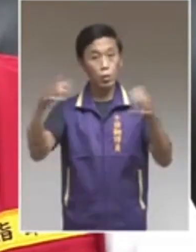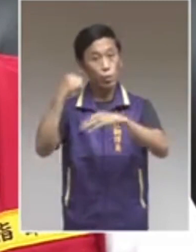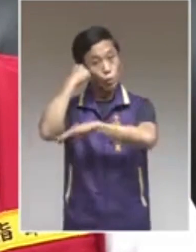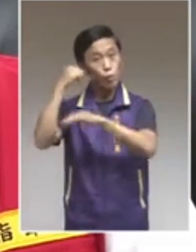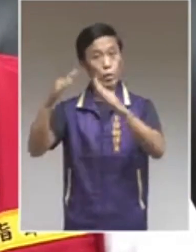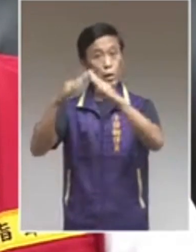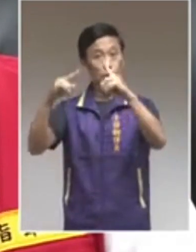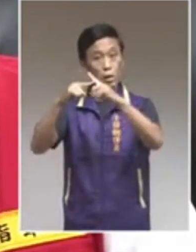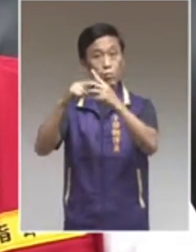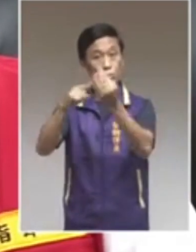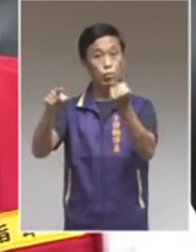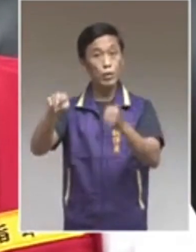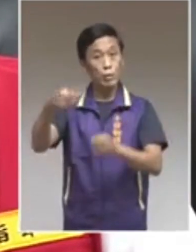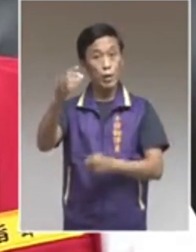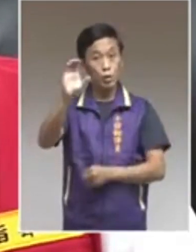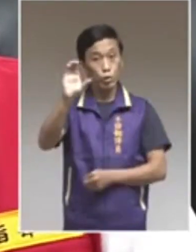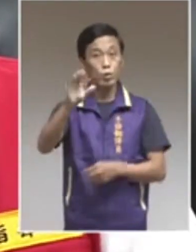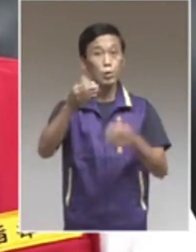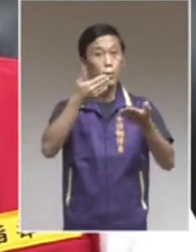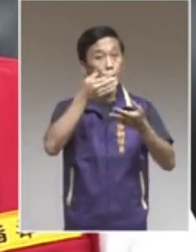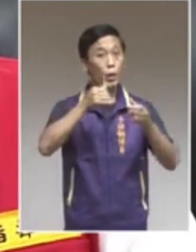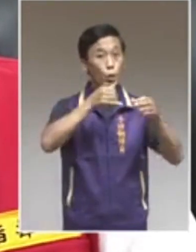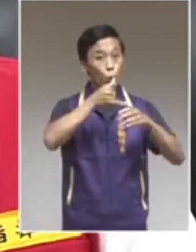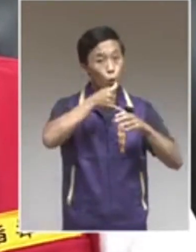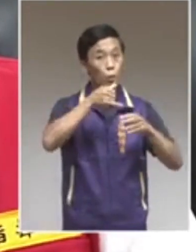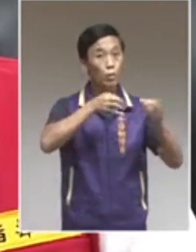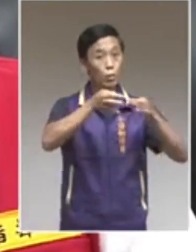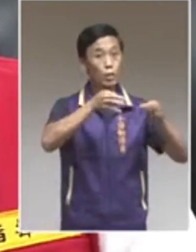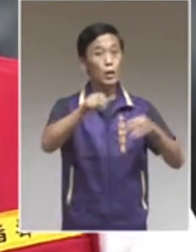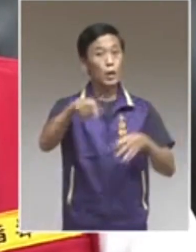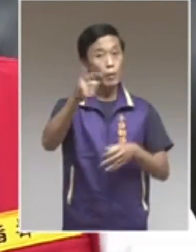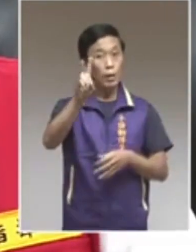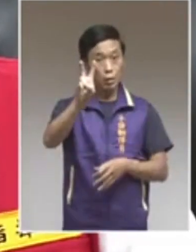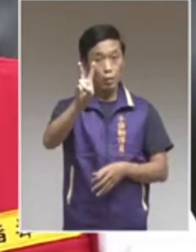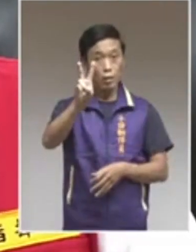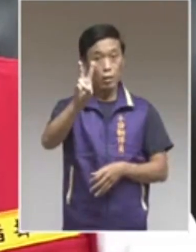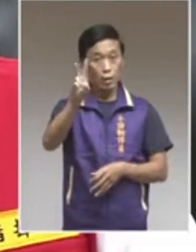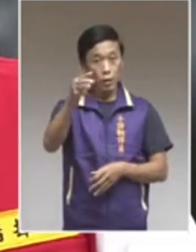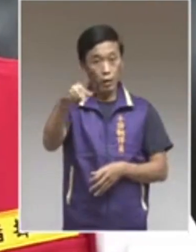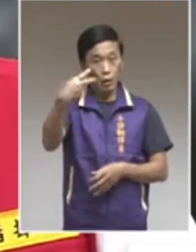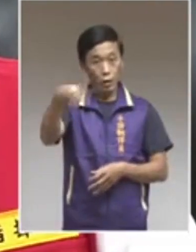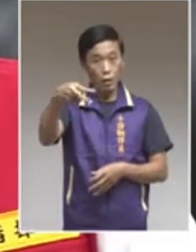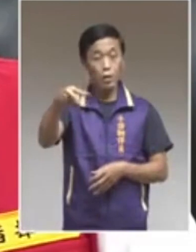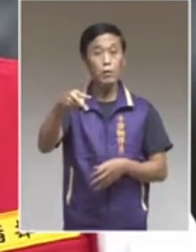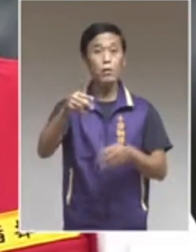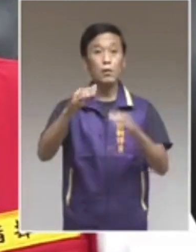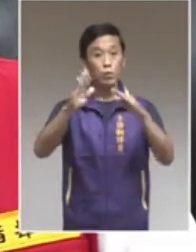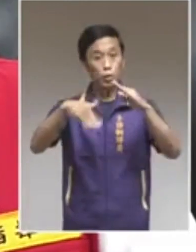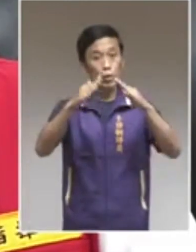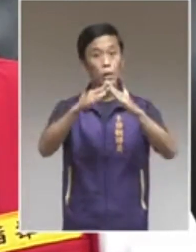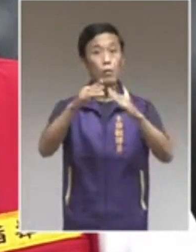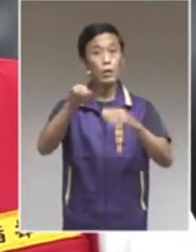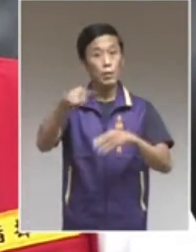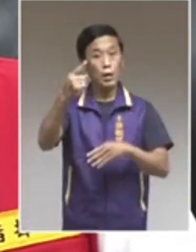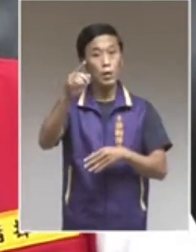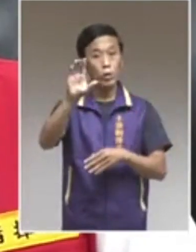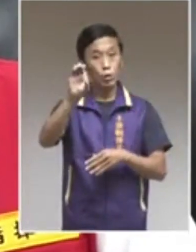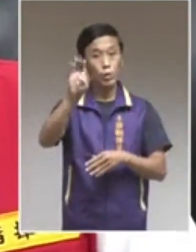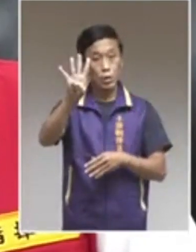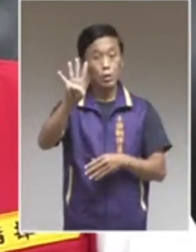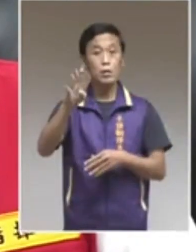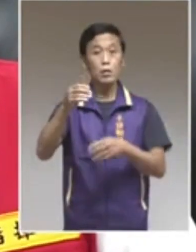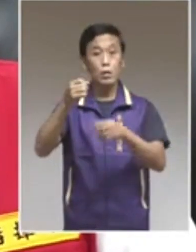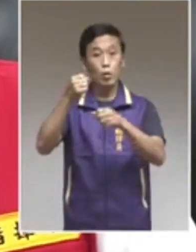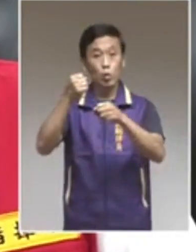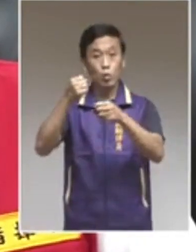亲友290例，餐饮娱乐102例，职业校园194例，高